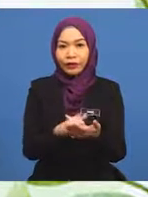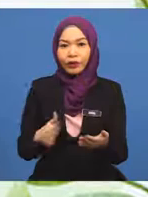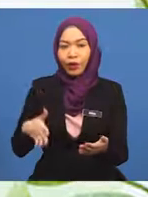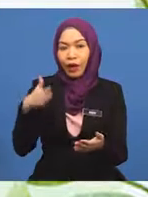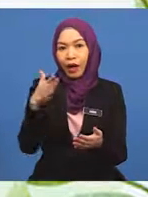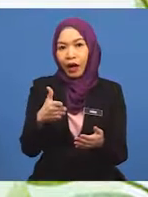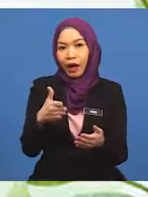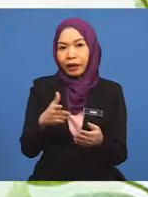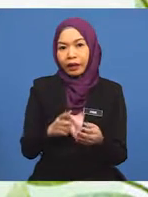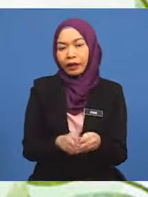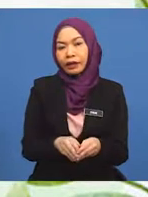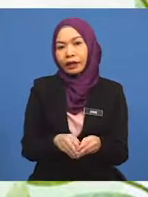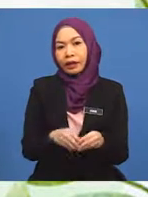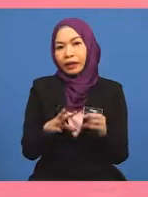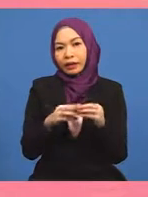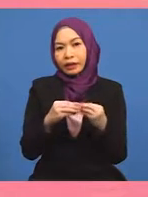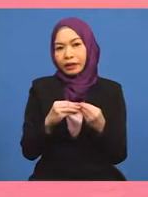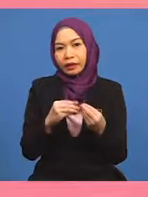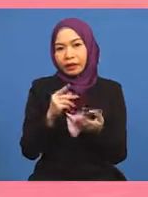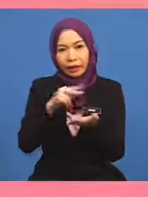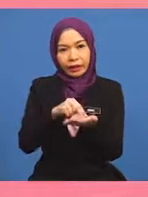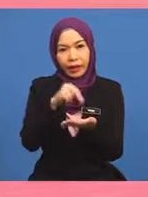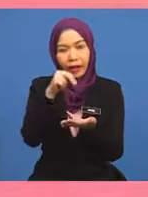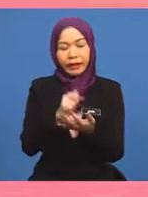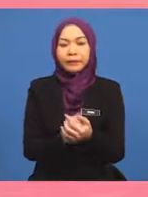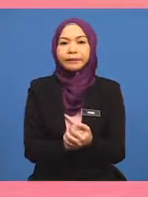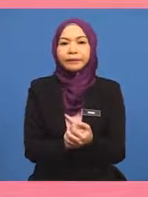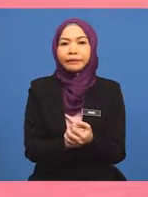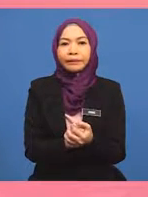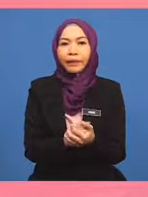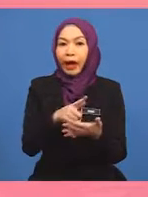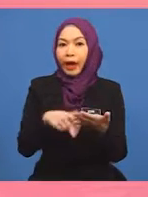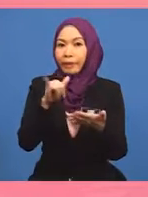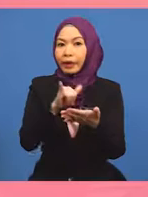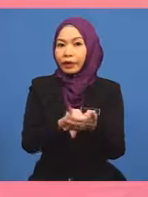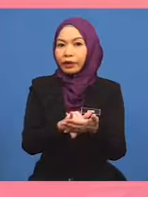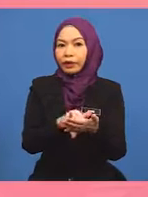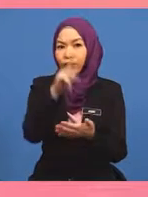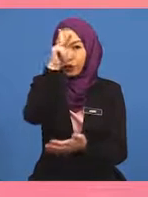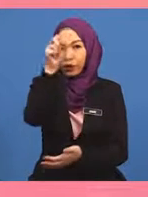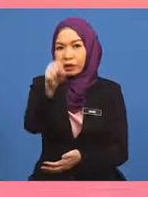Okey murid-murid, mari kita lihat apakah konsep penghasilan idea.